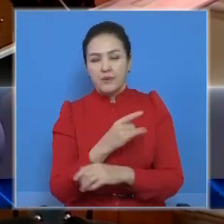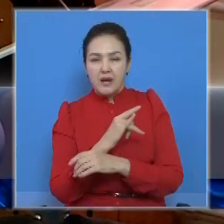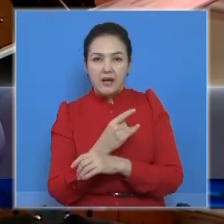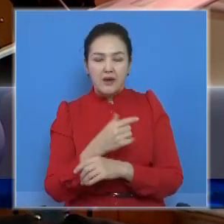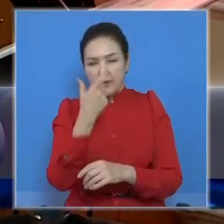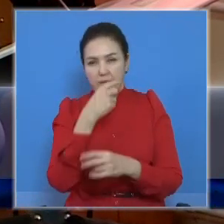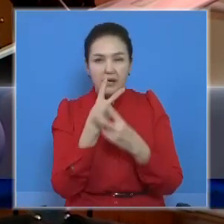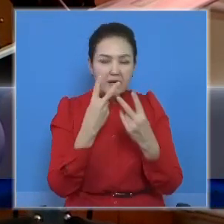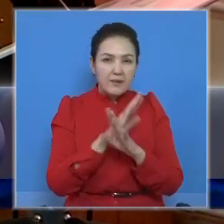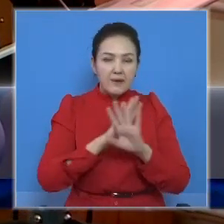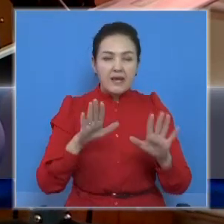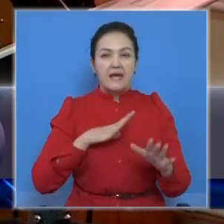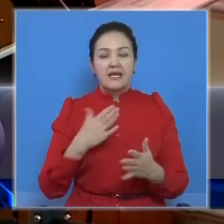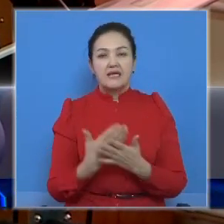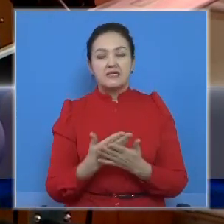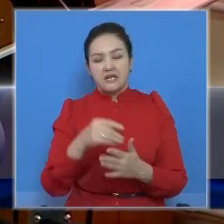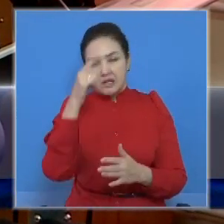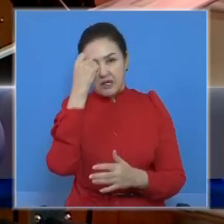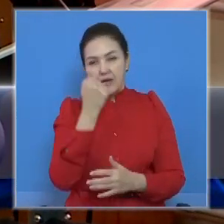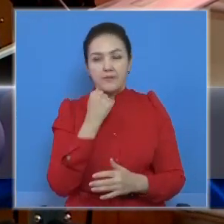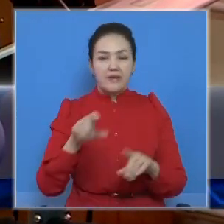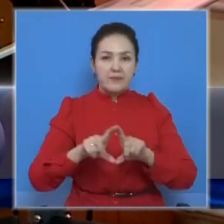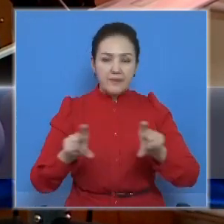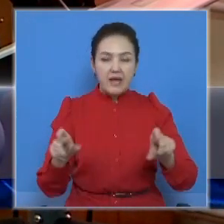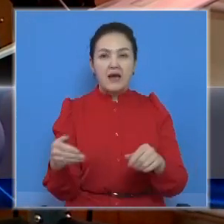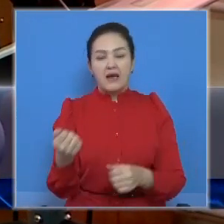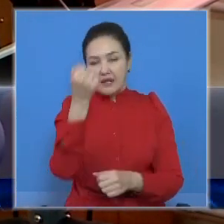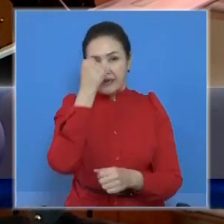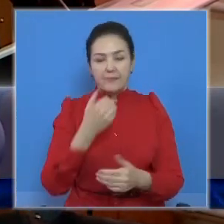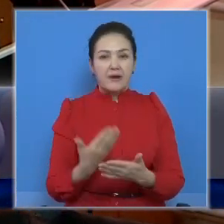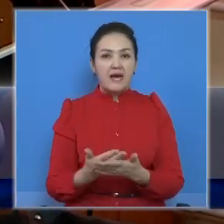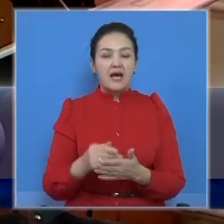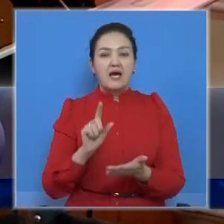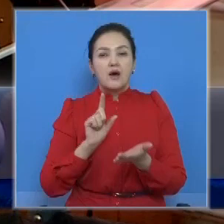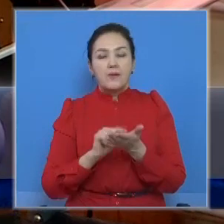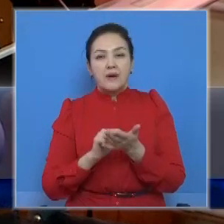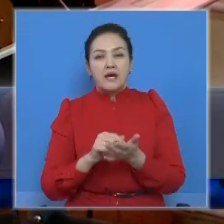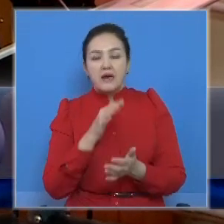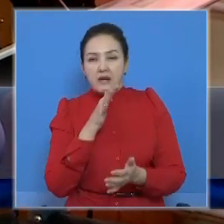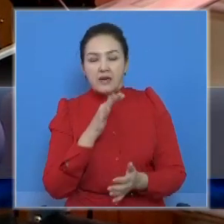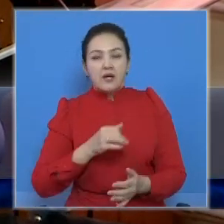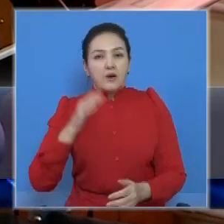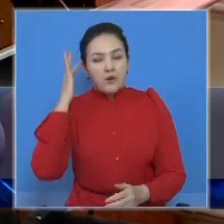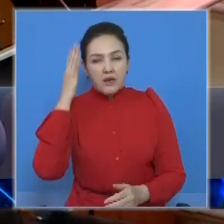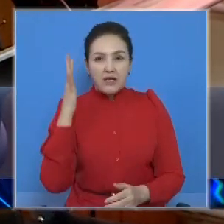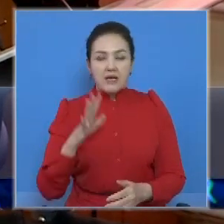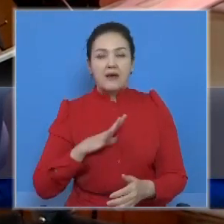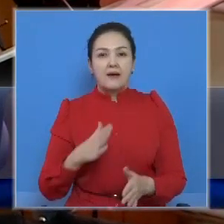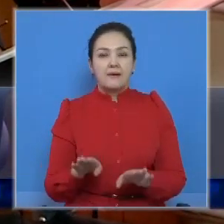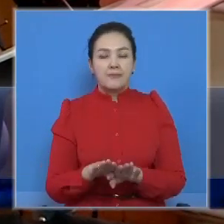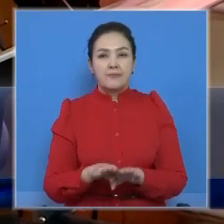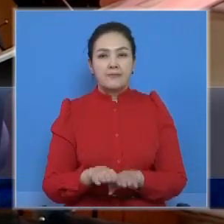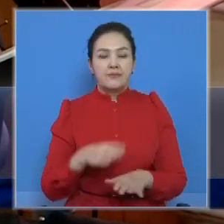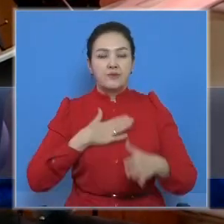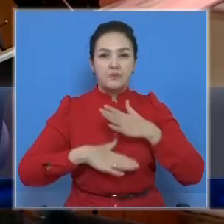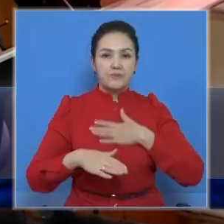қарамайтын едім, енді орталыққа рахмет, ұжымға рахмет, осылай зейнеткерлерді ойлап, осындай центр ашып қойғанына мықты